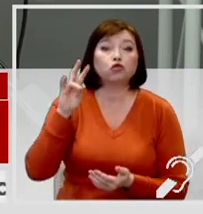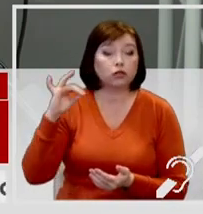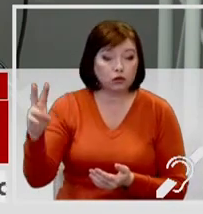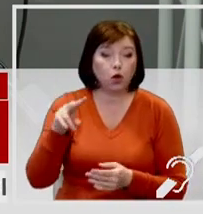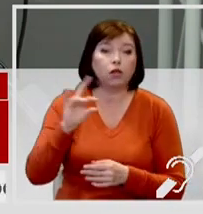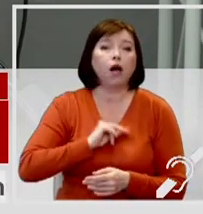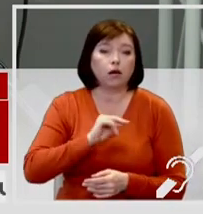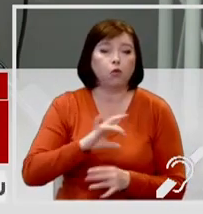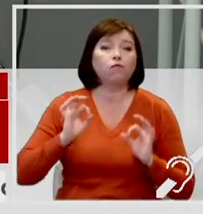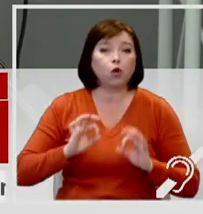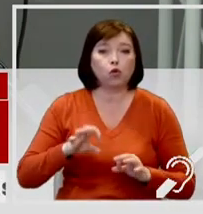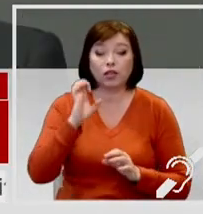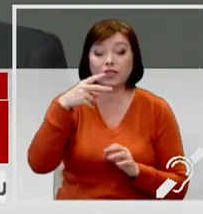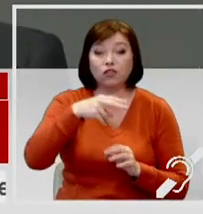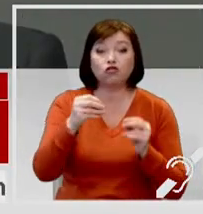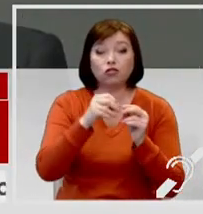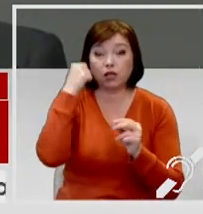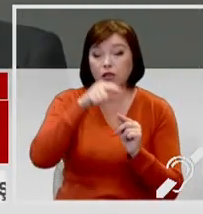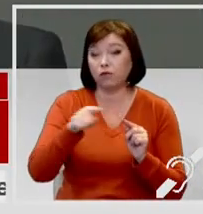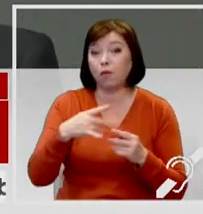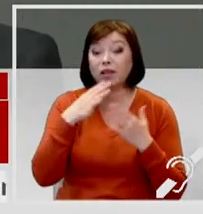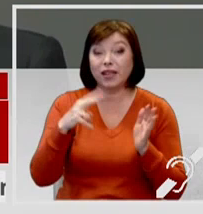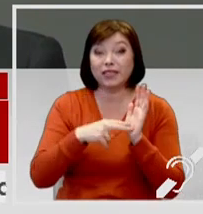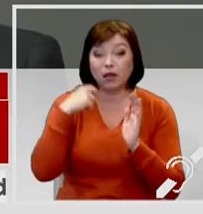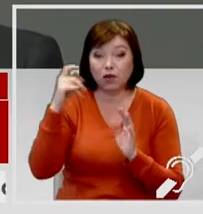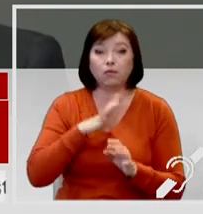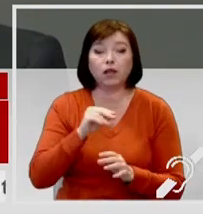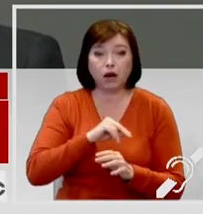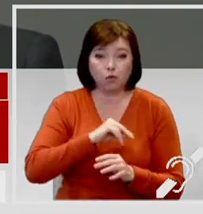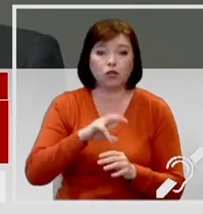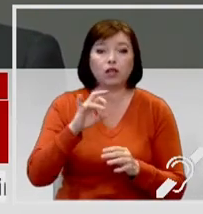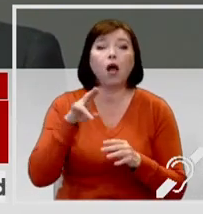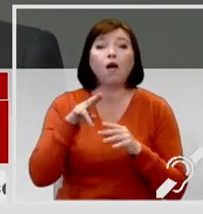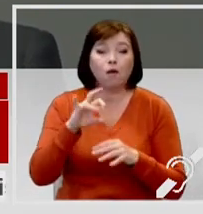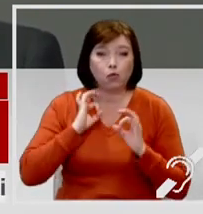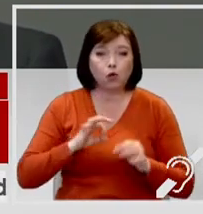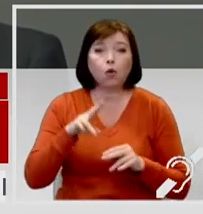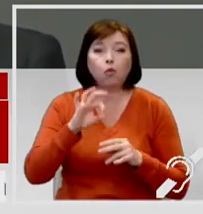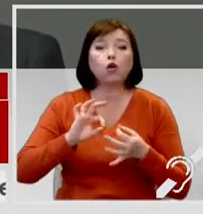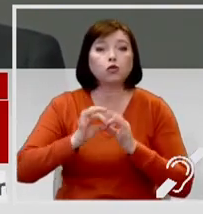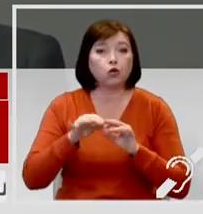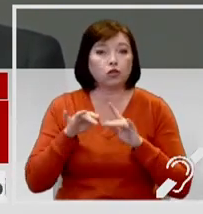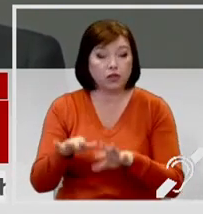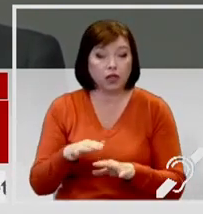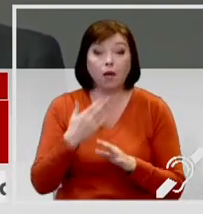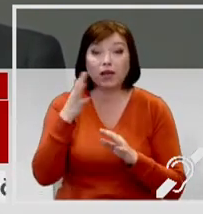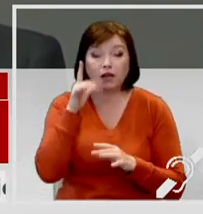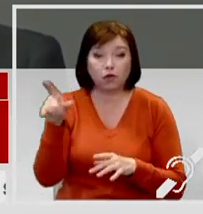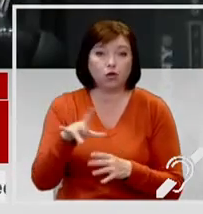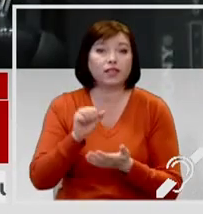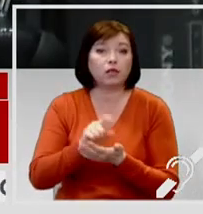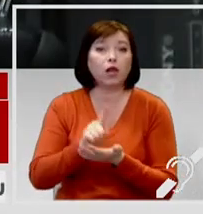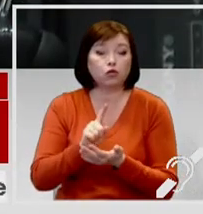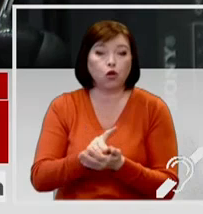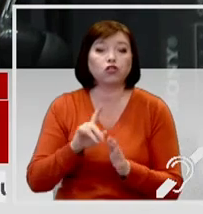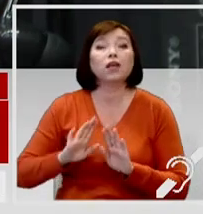în procuratură din 2010. În ultimii 7 ani a activat la PCCOX. De la începutul anului ocupă funcții de adjunct al